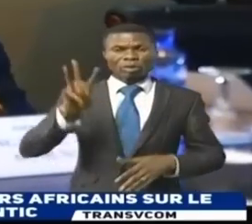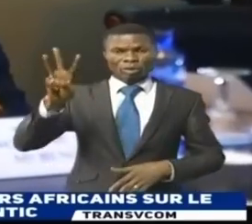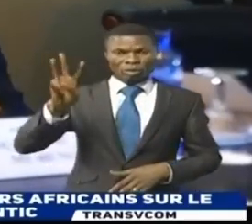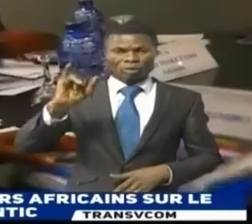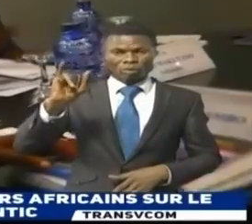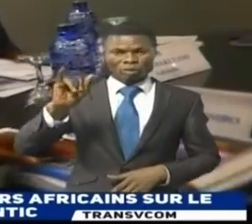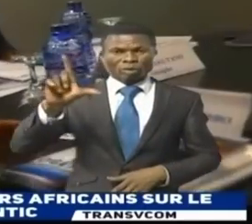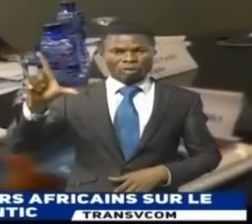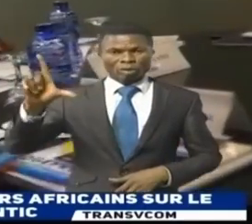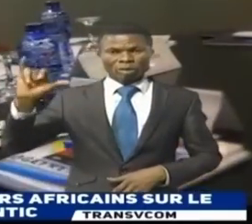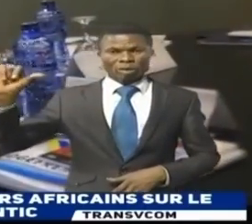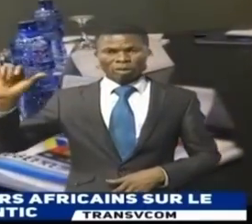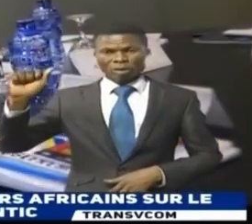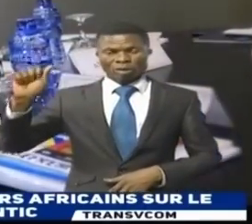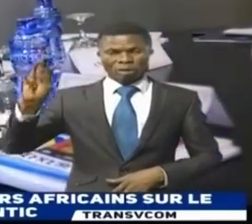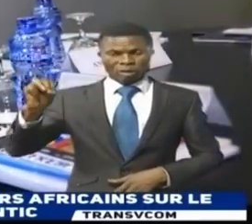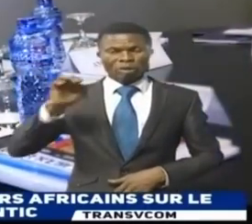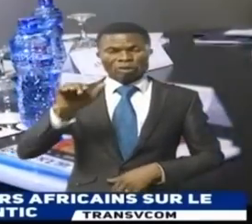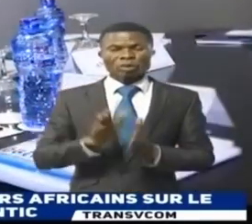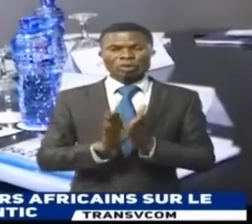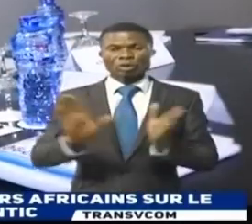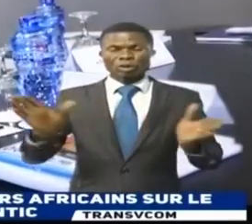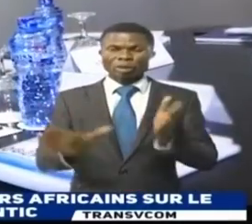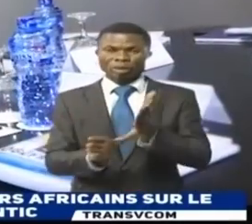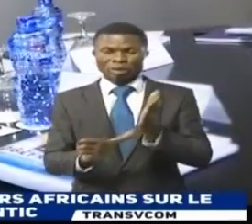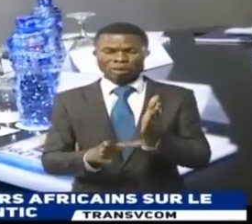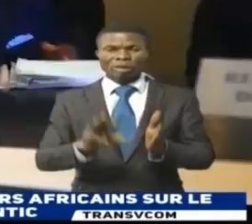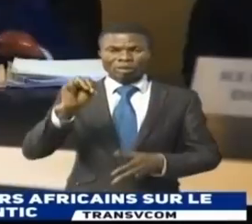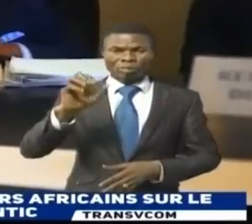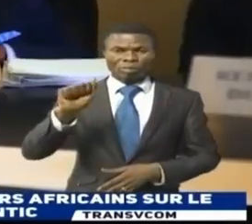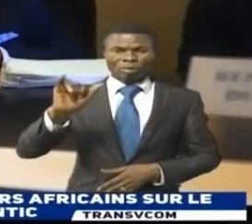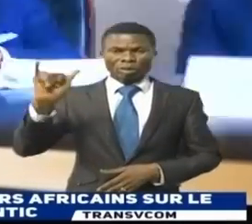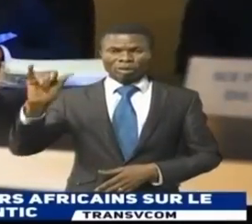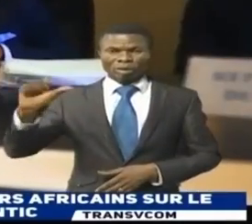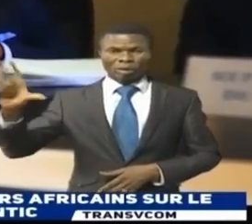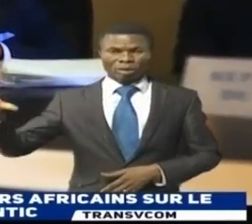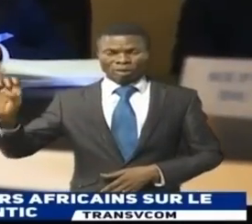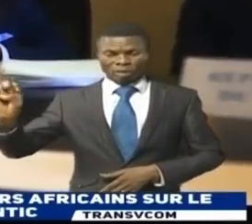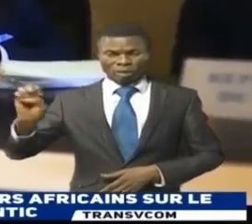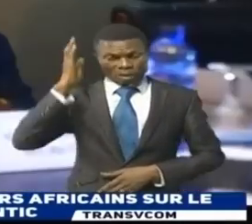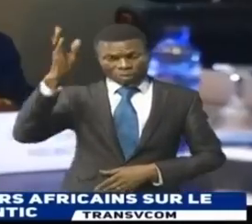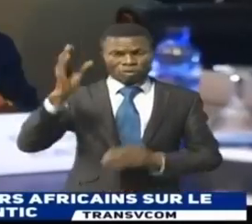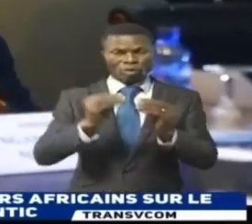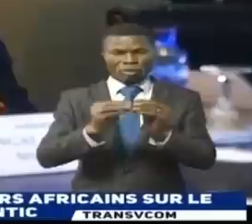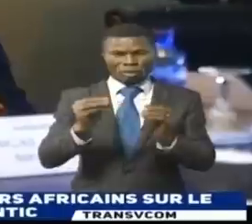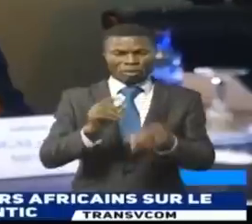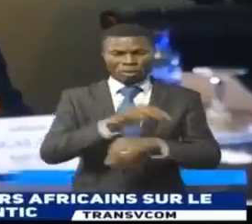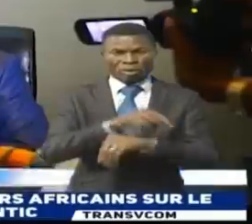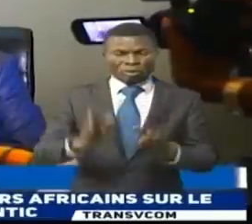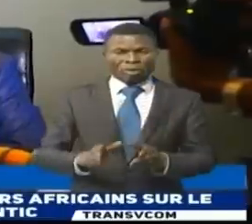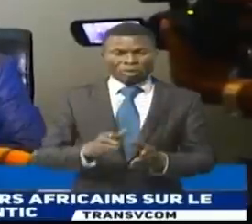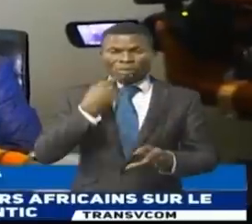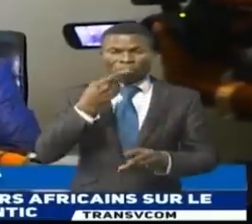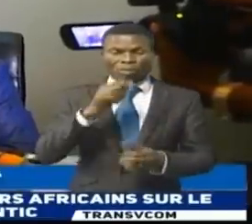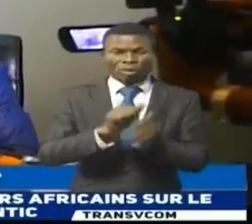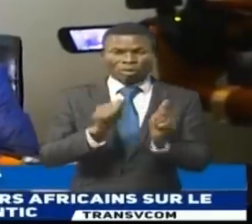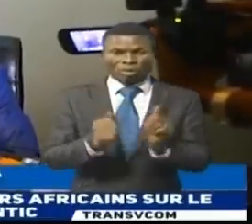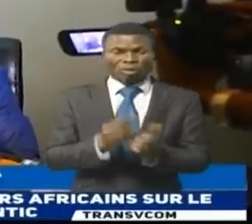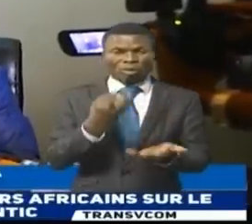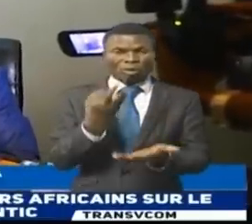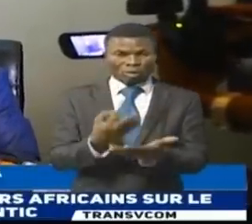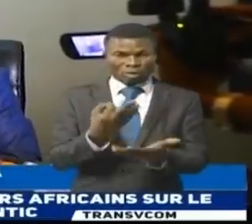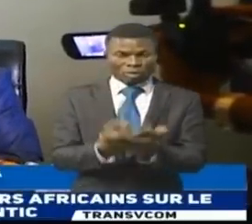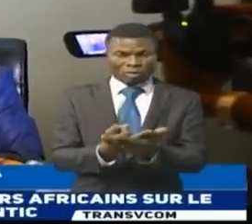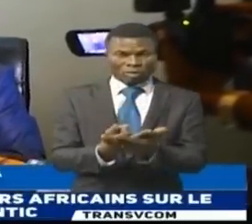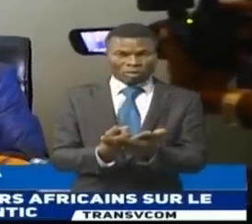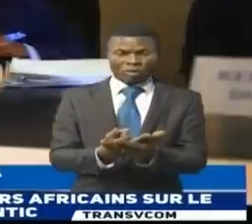Kazumba et directeur général adjoint Mayele Samba Emmanuel et les prochains conseils d'administration va statuer sur le fond,